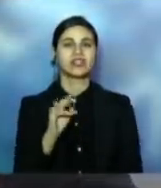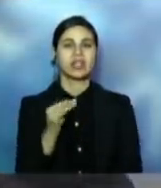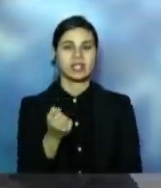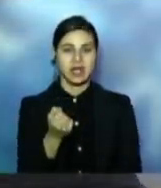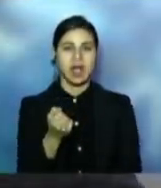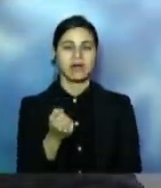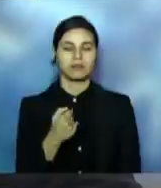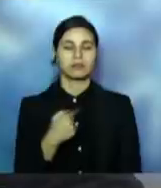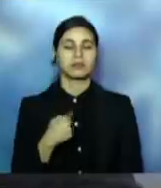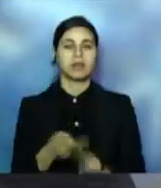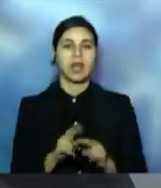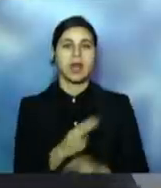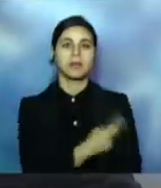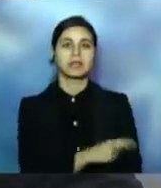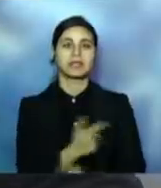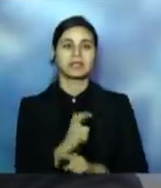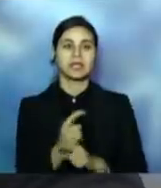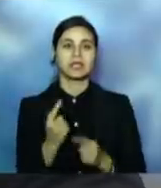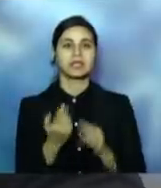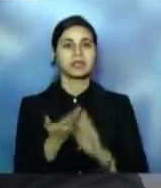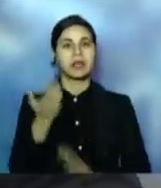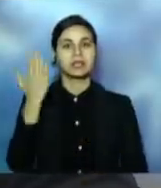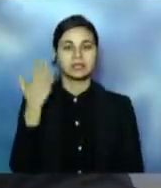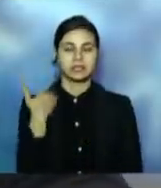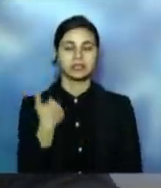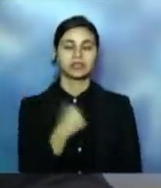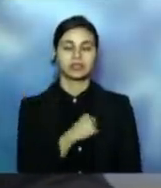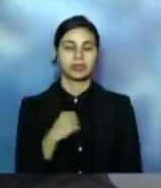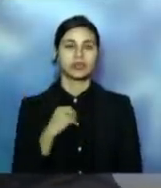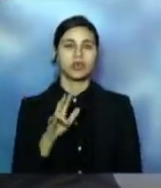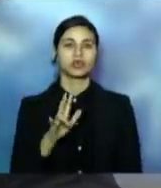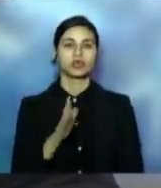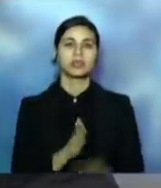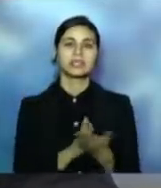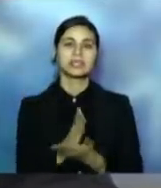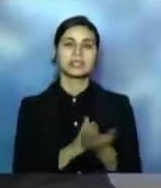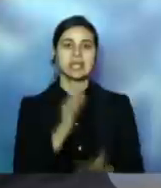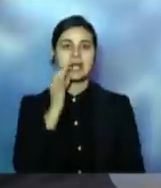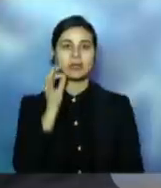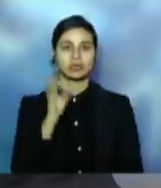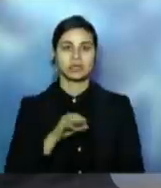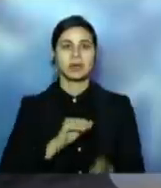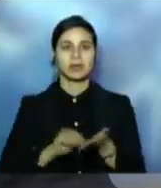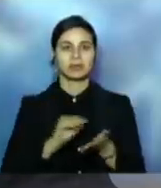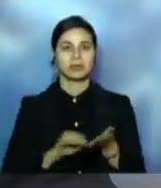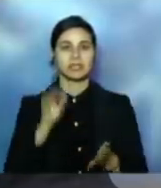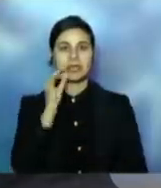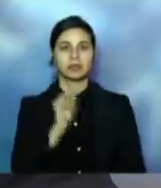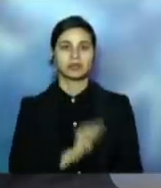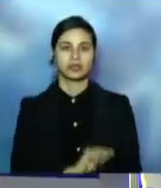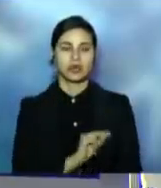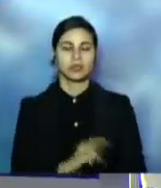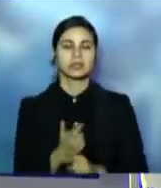ეს არის ამ კლინიკის ძალიან დიდი ხნის და პირადად ჩემი 35 წლიანი გამოცდილება დიაბეტში მუშაობს.